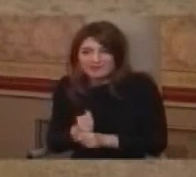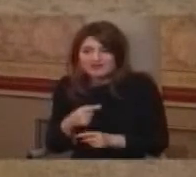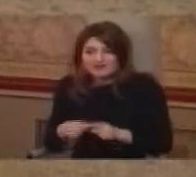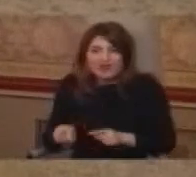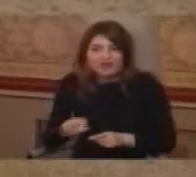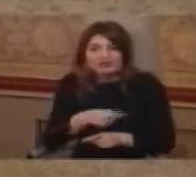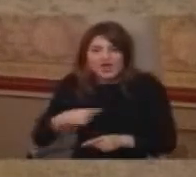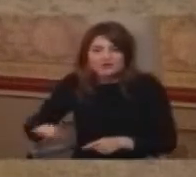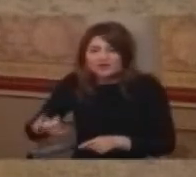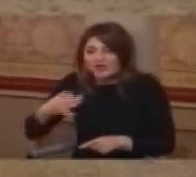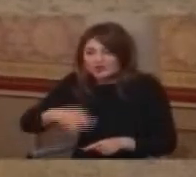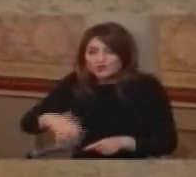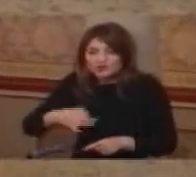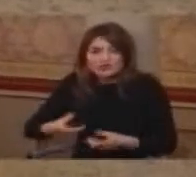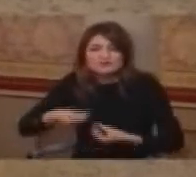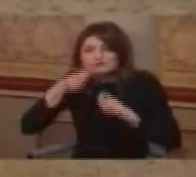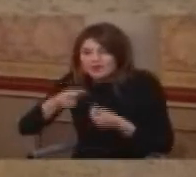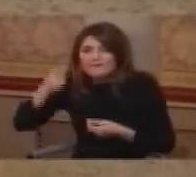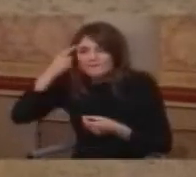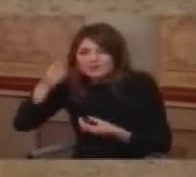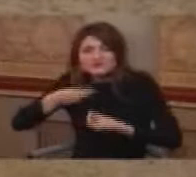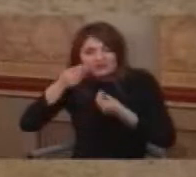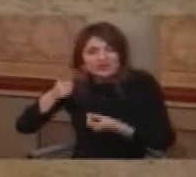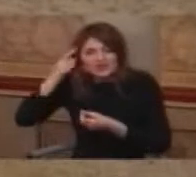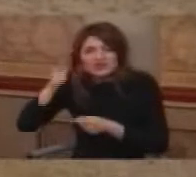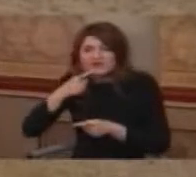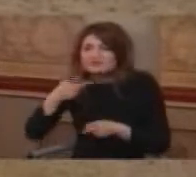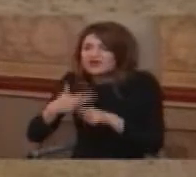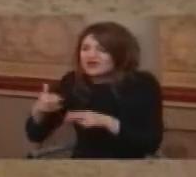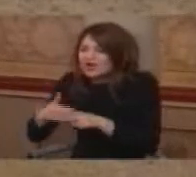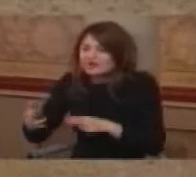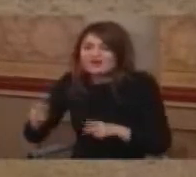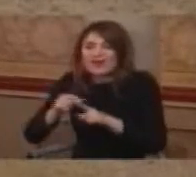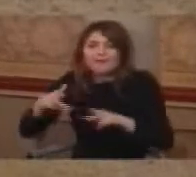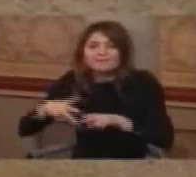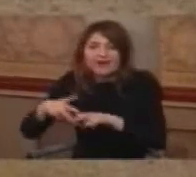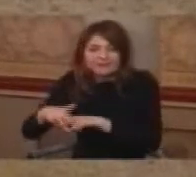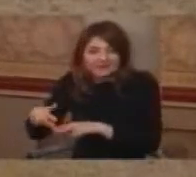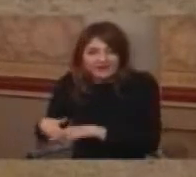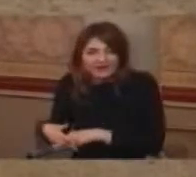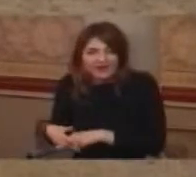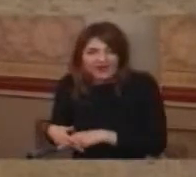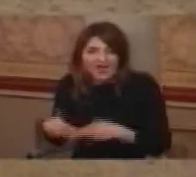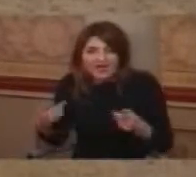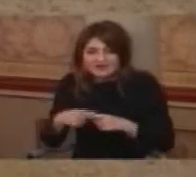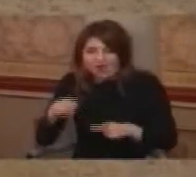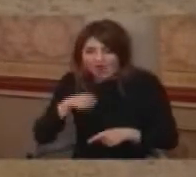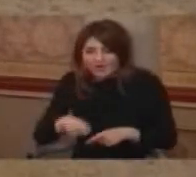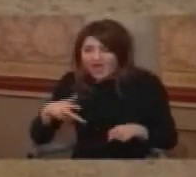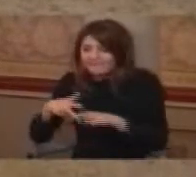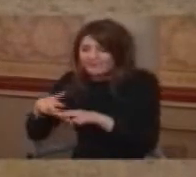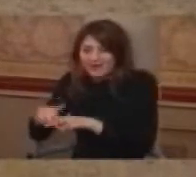dužnost je podsjećati i naša dužnost je otklanjati prepreke kako bi te prepreke ne bi